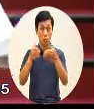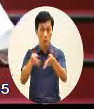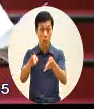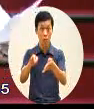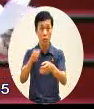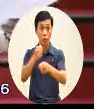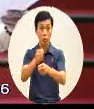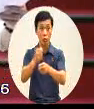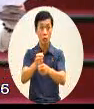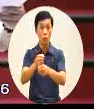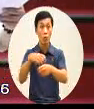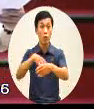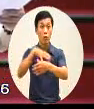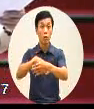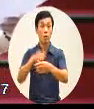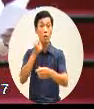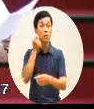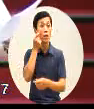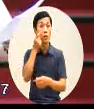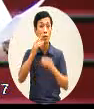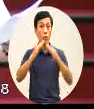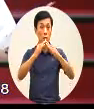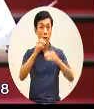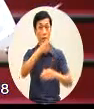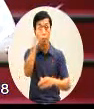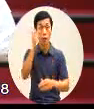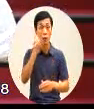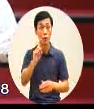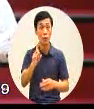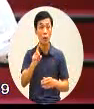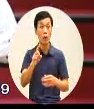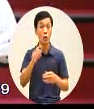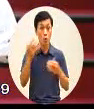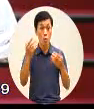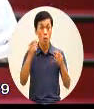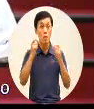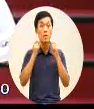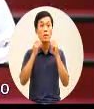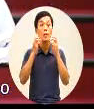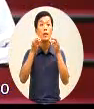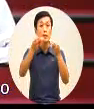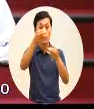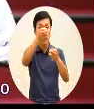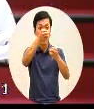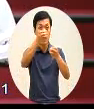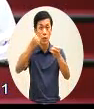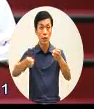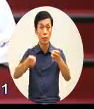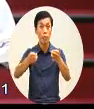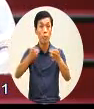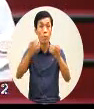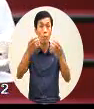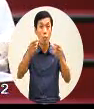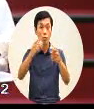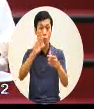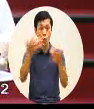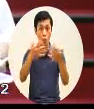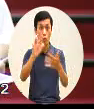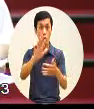台南区嘛发现的晶体有问题啊， 现在他台